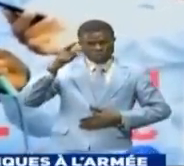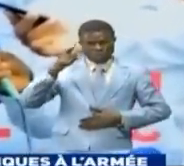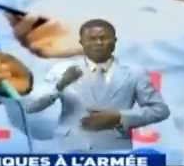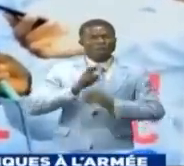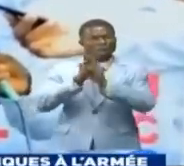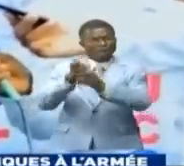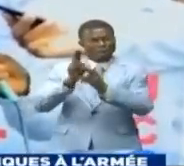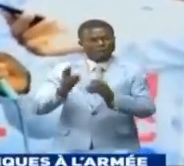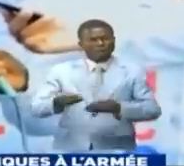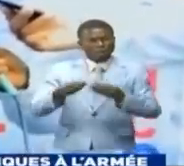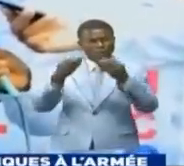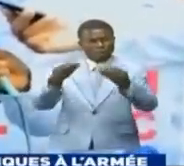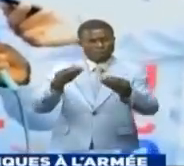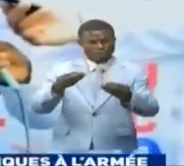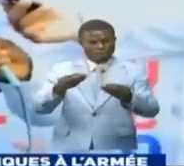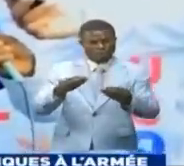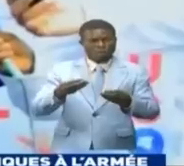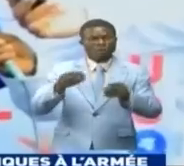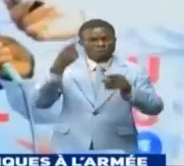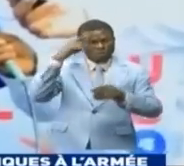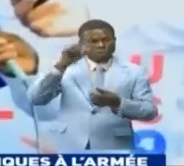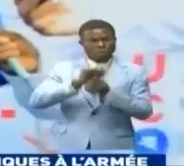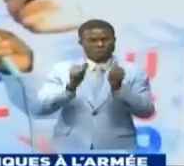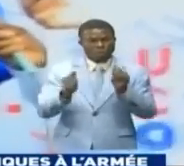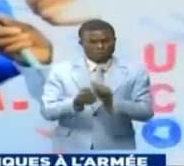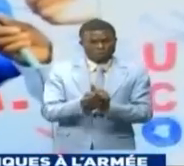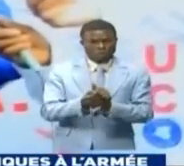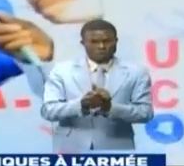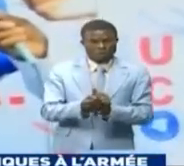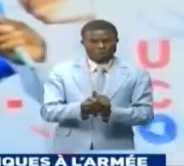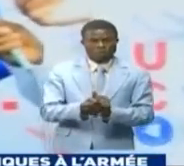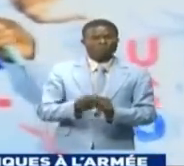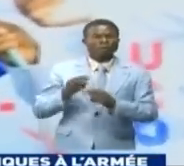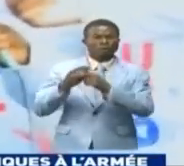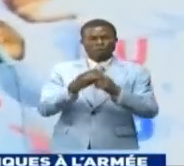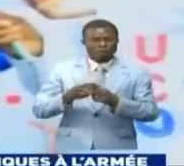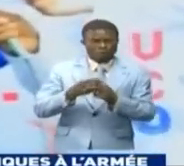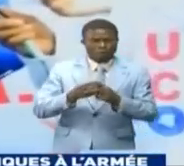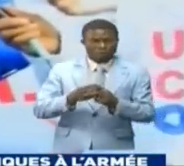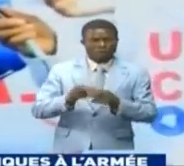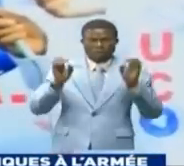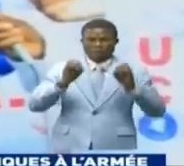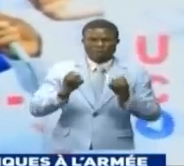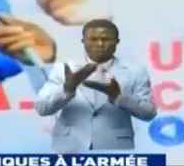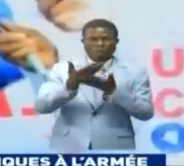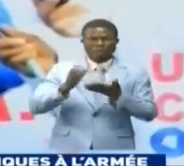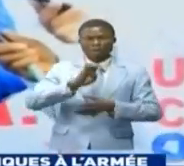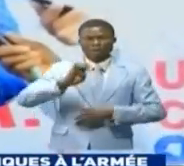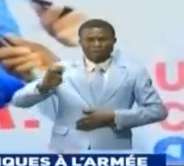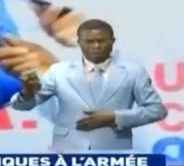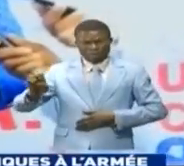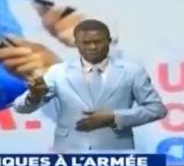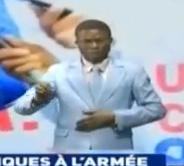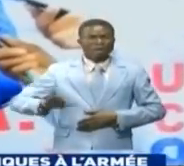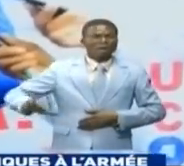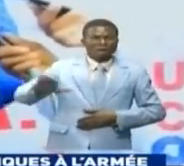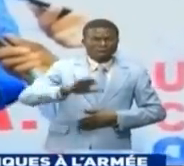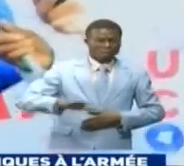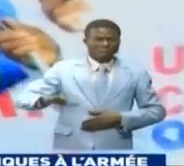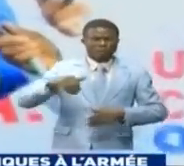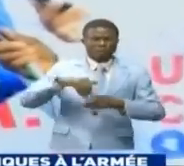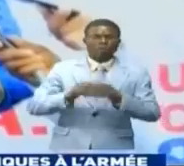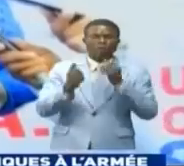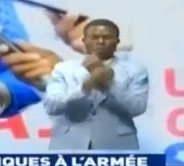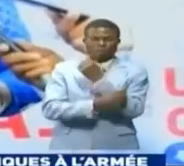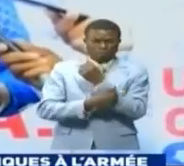lieux franc et constitutif sur la situation d'insécurité à l'est de notre pays et partout en RDC